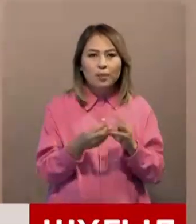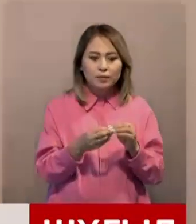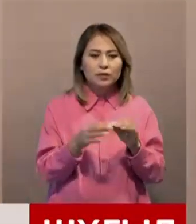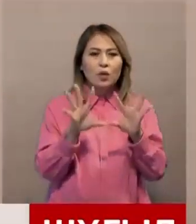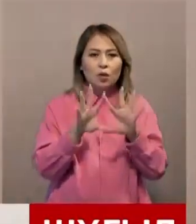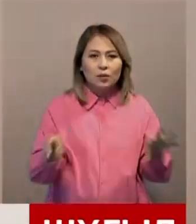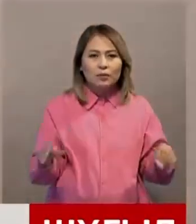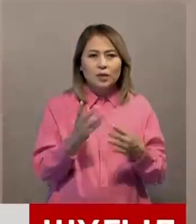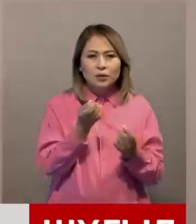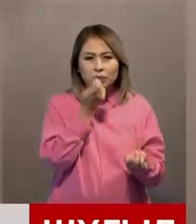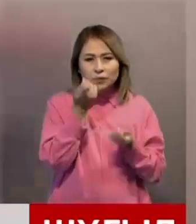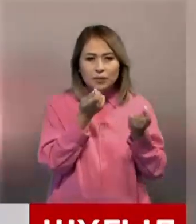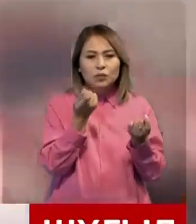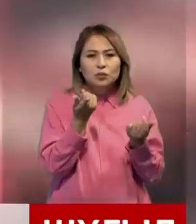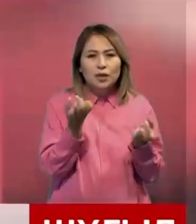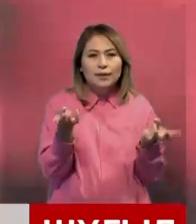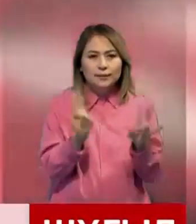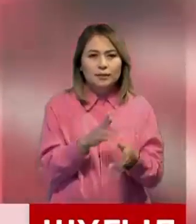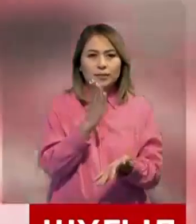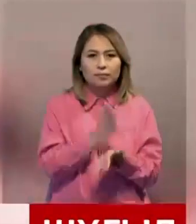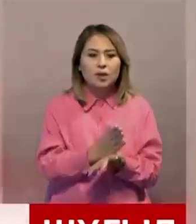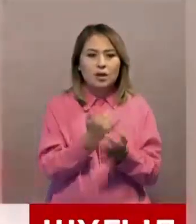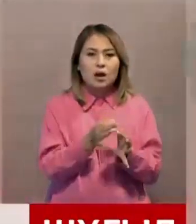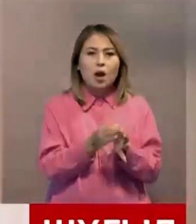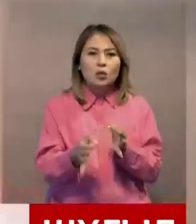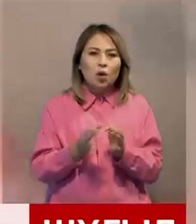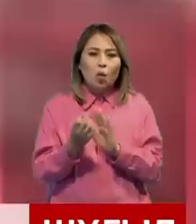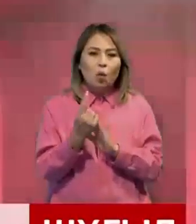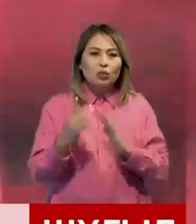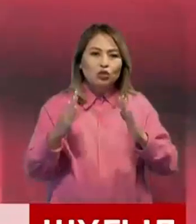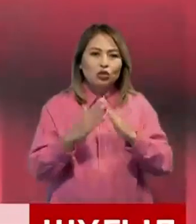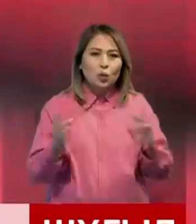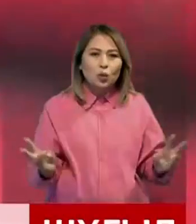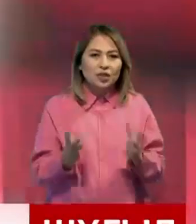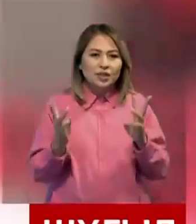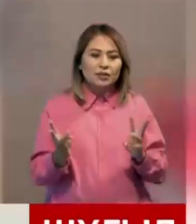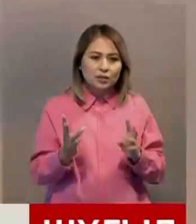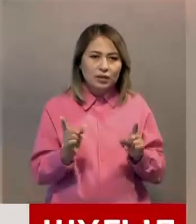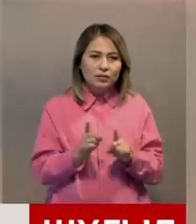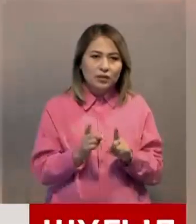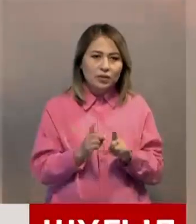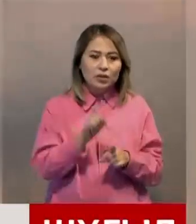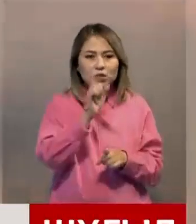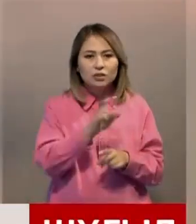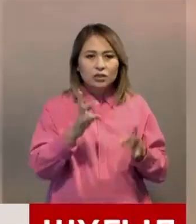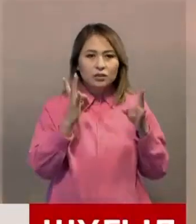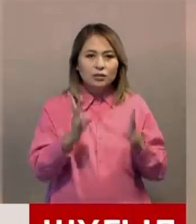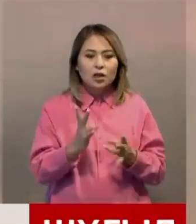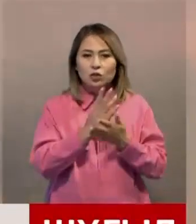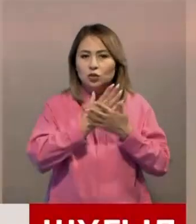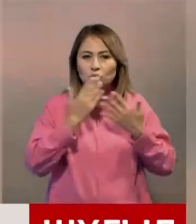өшірілді. Кішігірім өрт ошақтары бар. Аудан бойынша 11 үй өртенді. Әйтеуір зардап шеккендер жоқ.